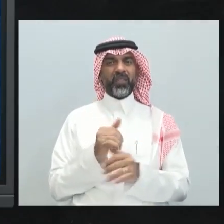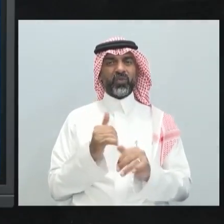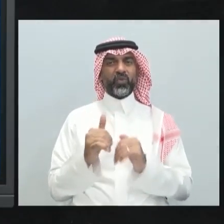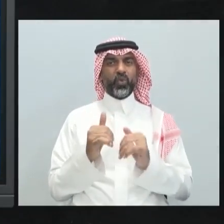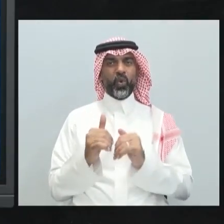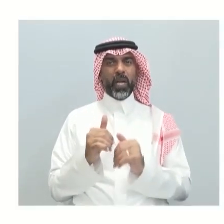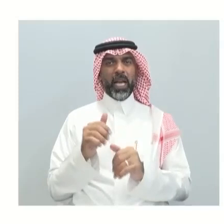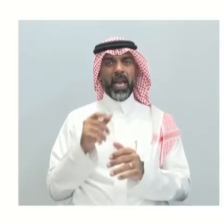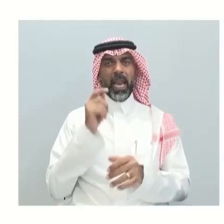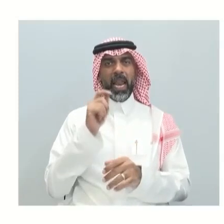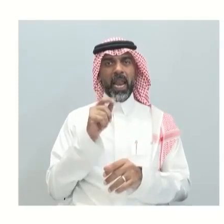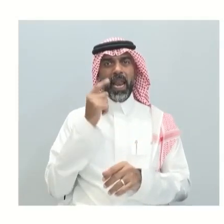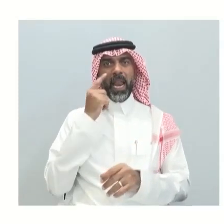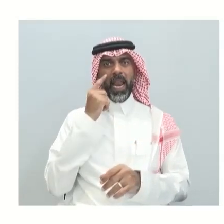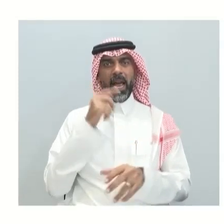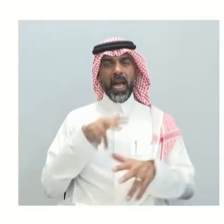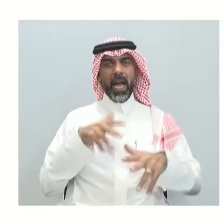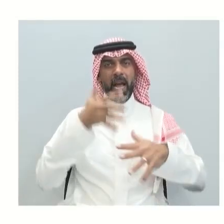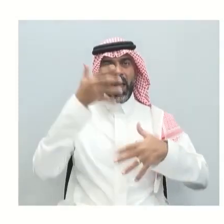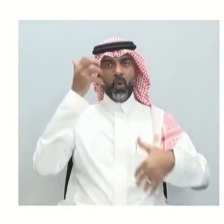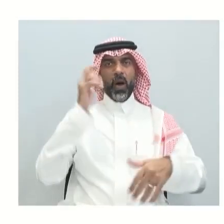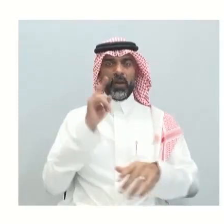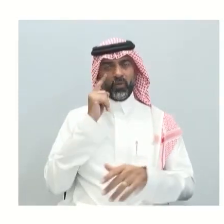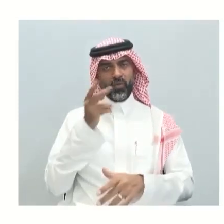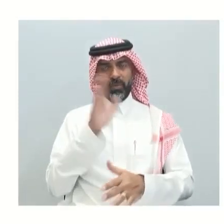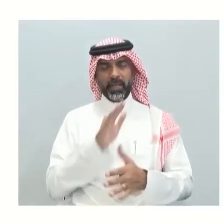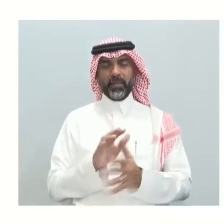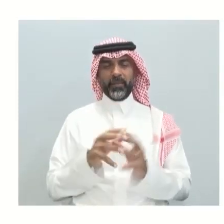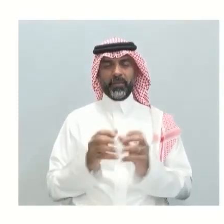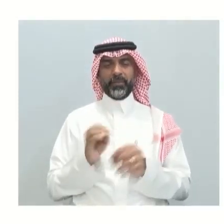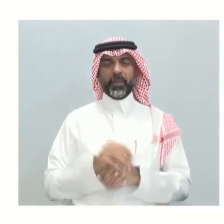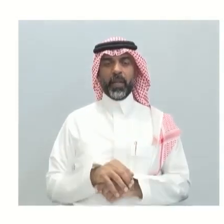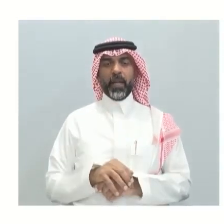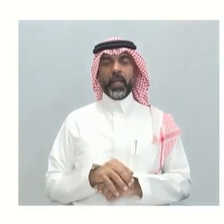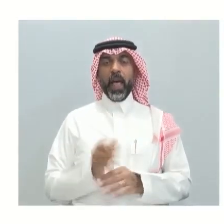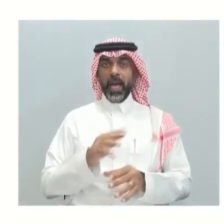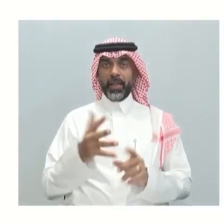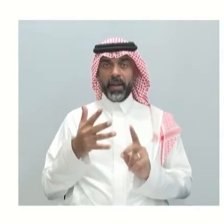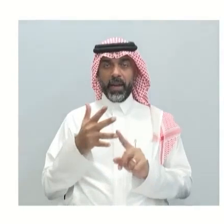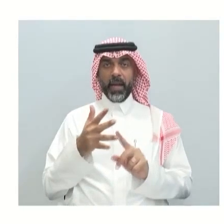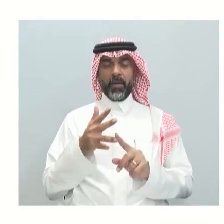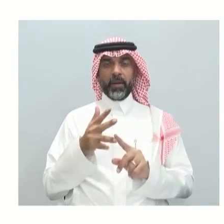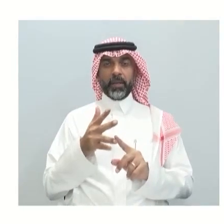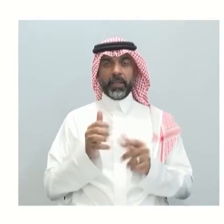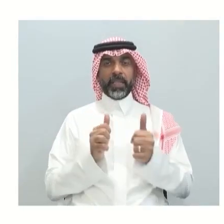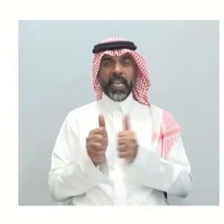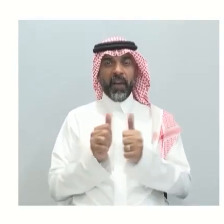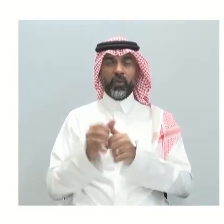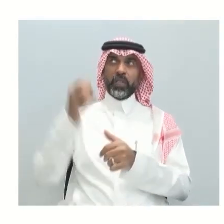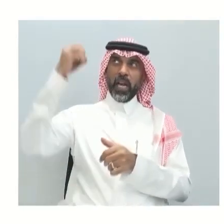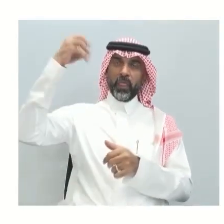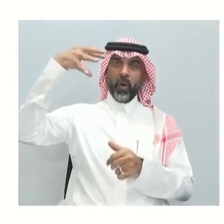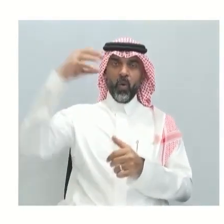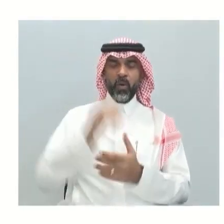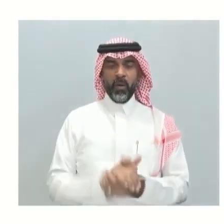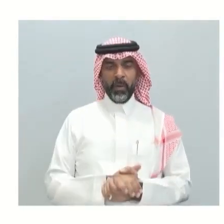هذه الجزئيه ايضا على مستوى التنافس هنالك صوره رابعه وهي التنافس على الضوء هذه